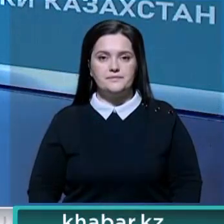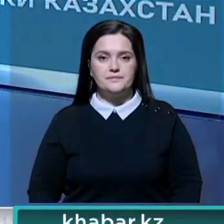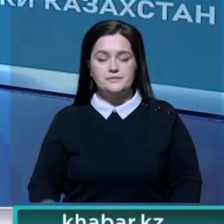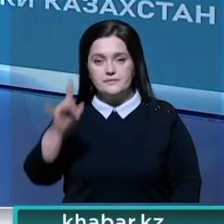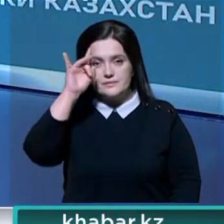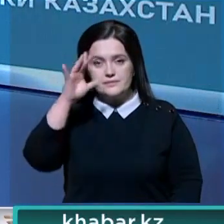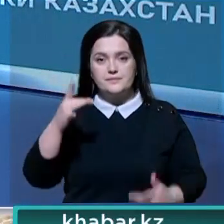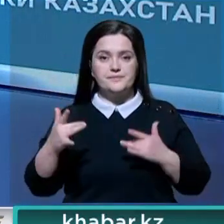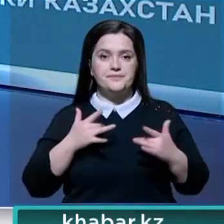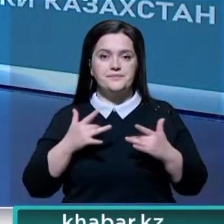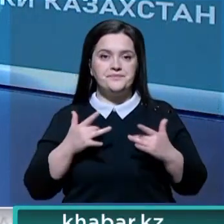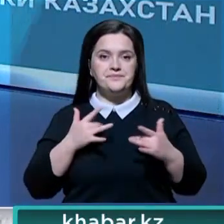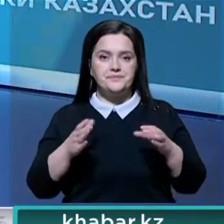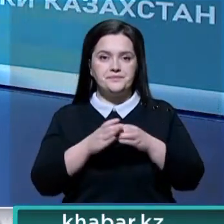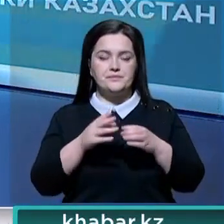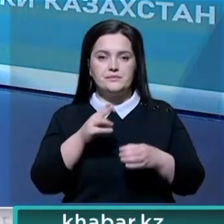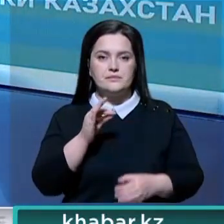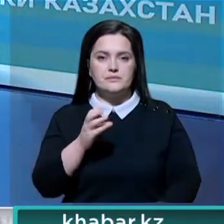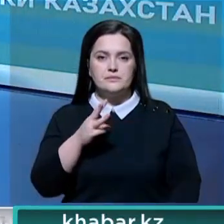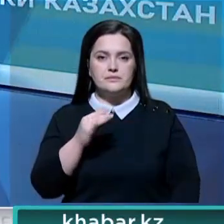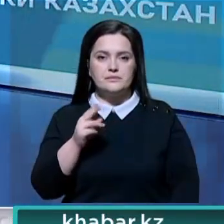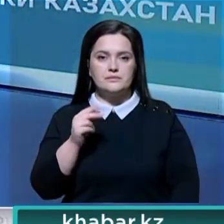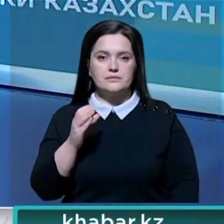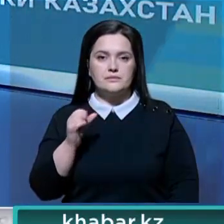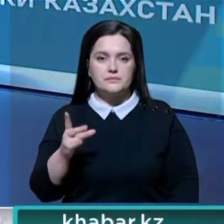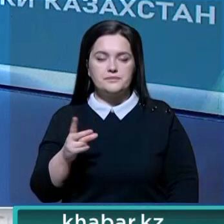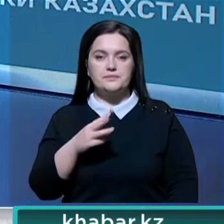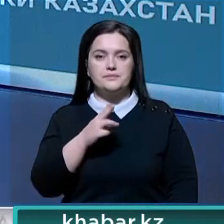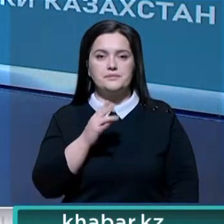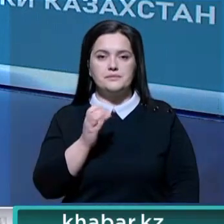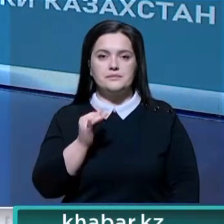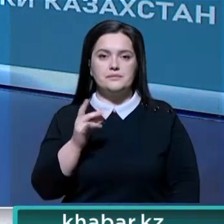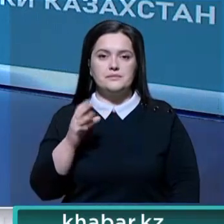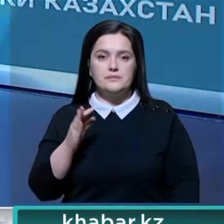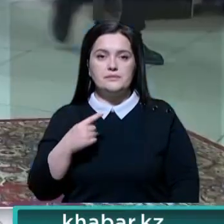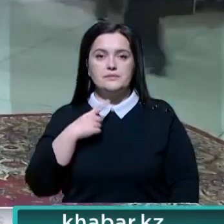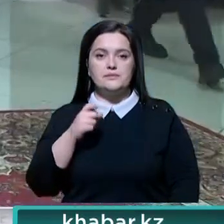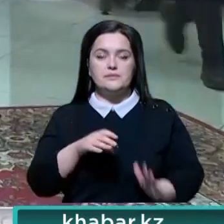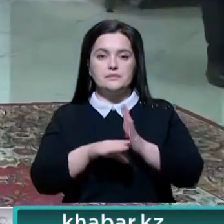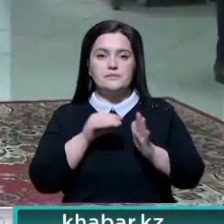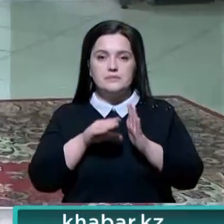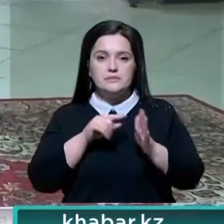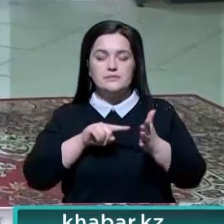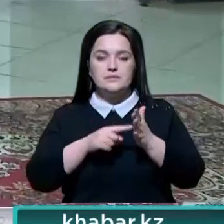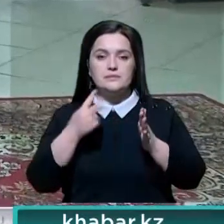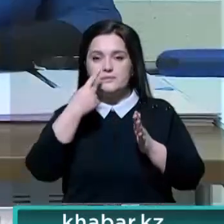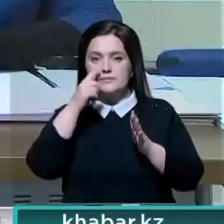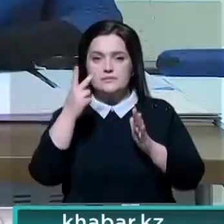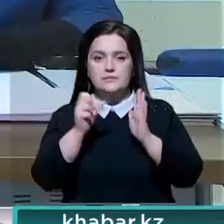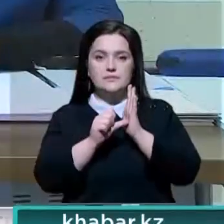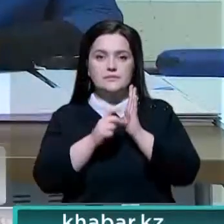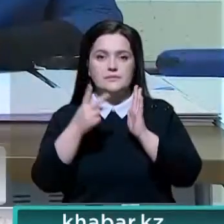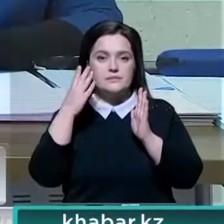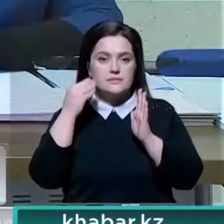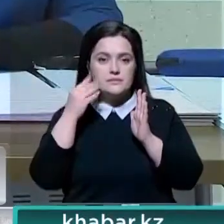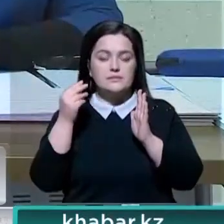Известный артист и основатель легендарной группы «Дос Мухасан» Мурат Кусаинов голосовал сегодня на избирательном участке номер 262